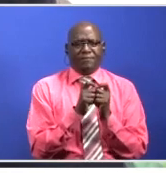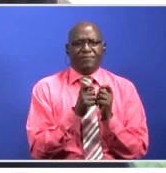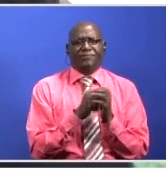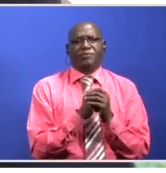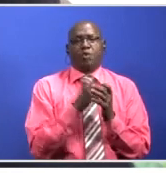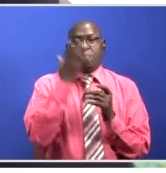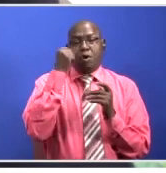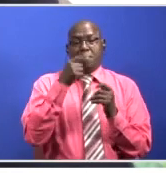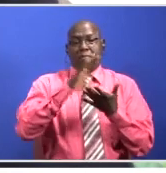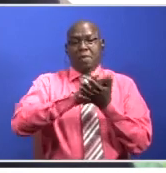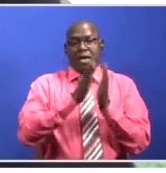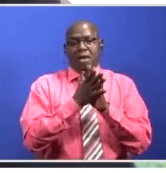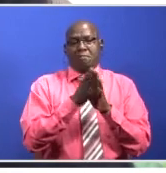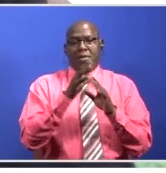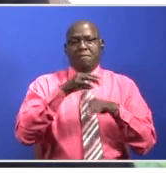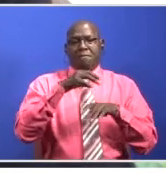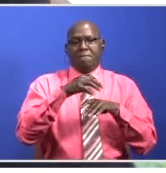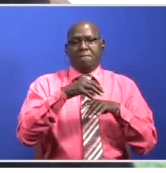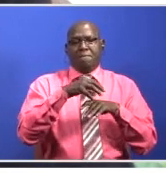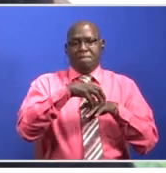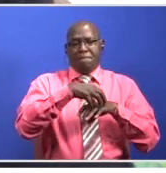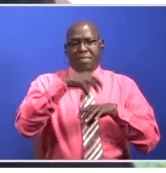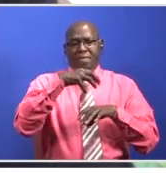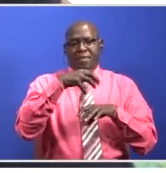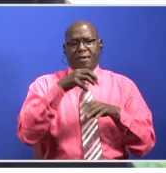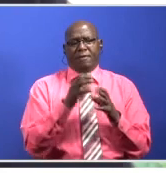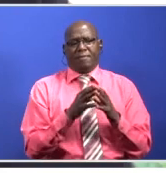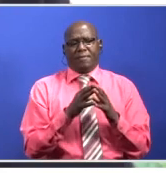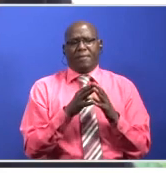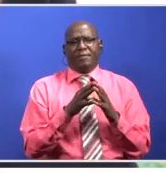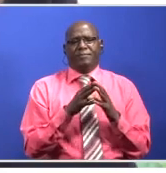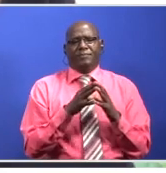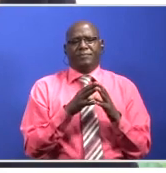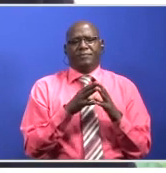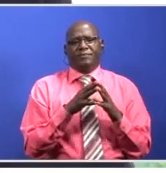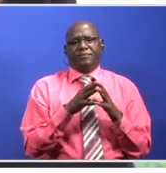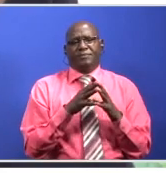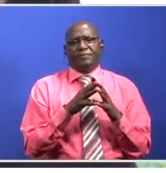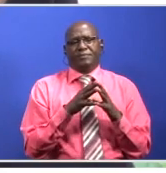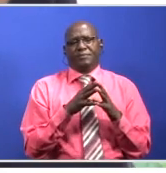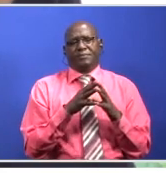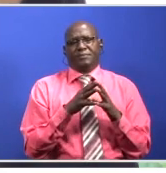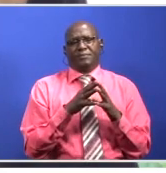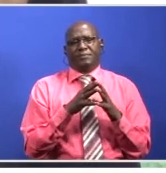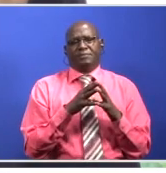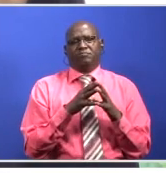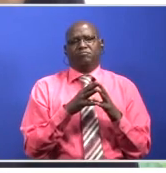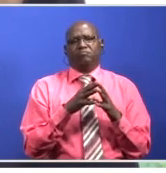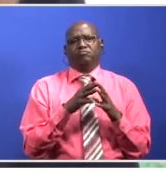ilikuwa kubwa na ingine ilikuwa inaenda hivi. Sasa wakufikia tu